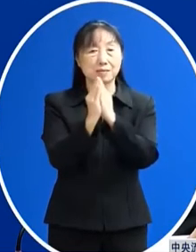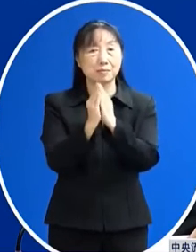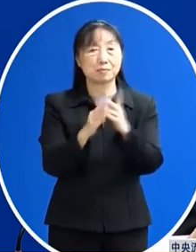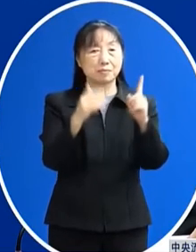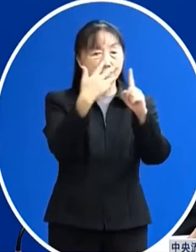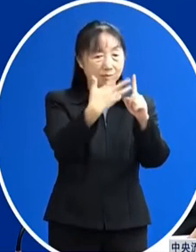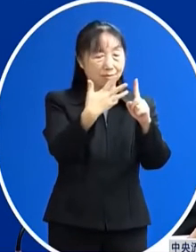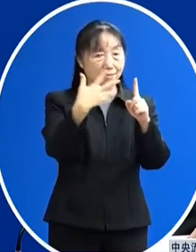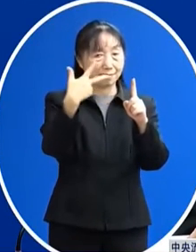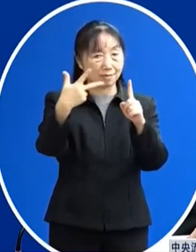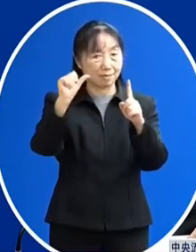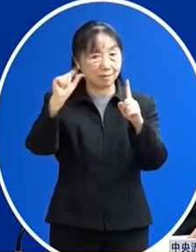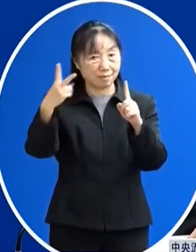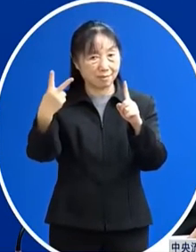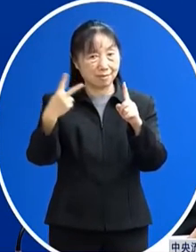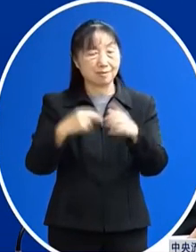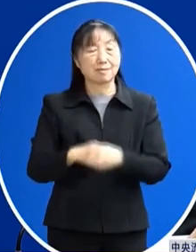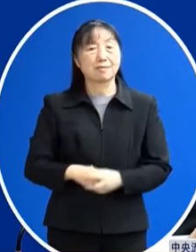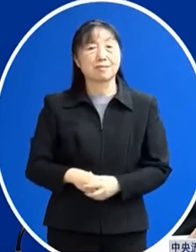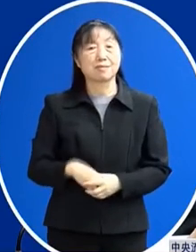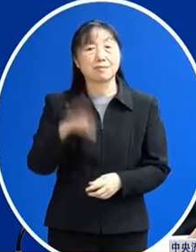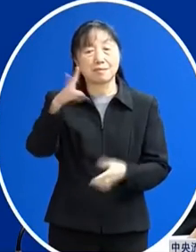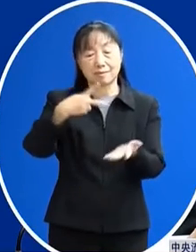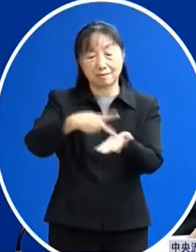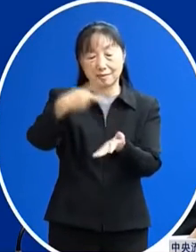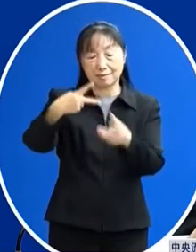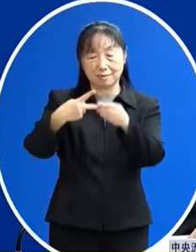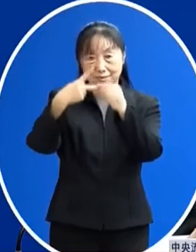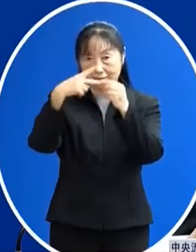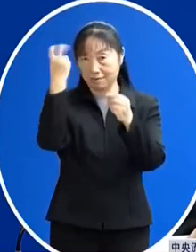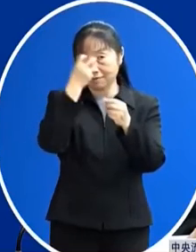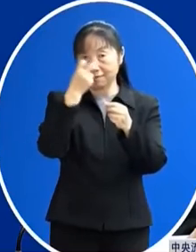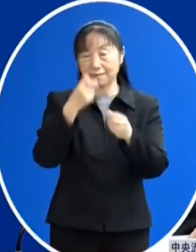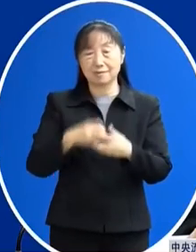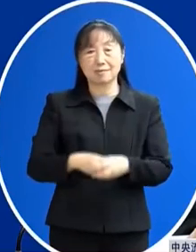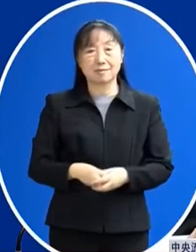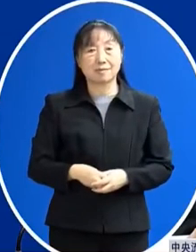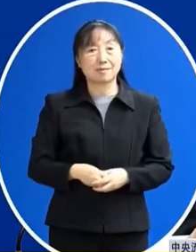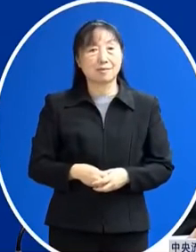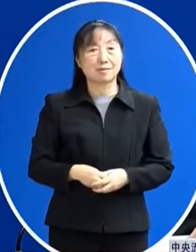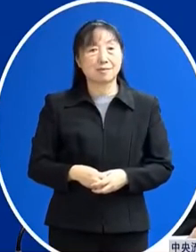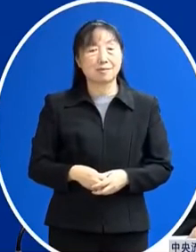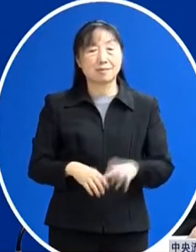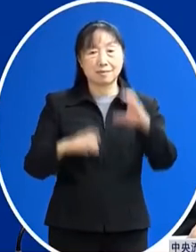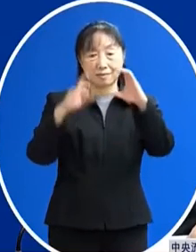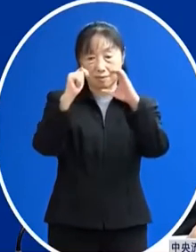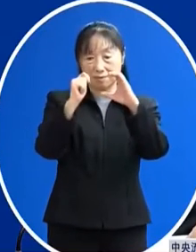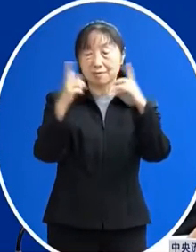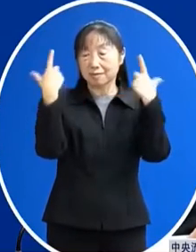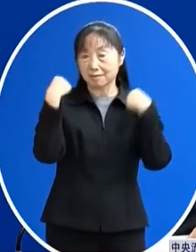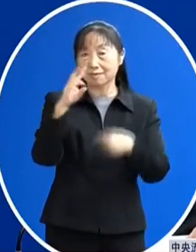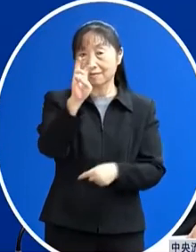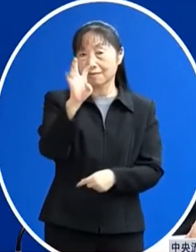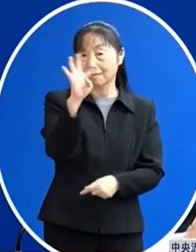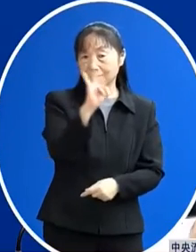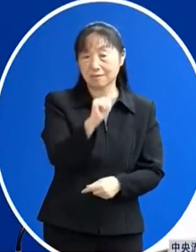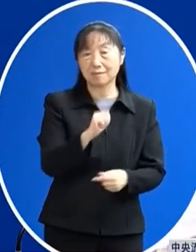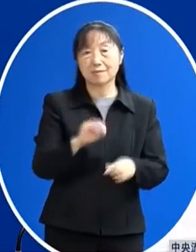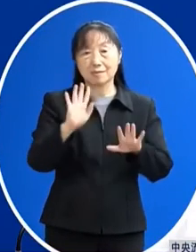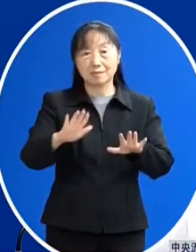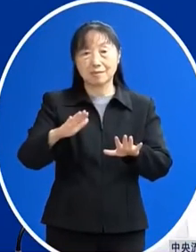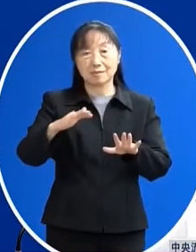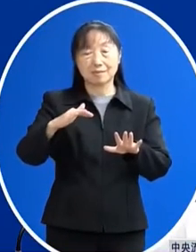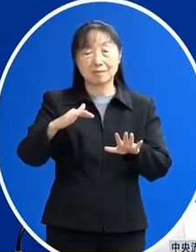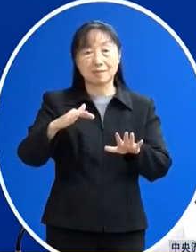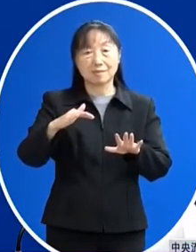安18752，他经过我们的二采，那检验已经CT 值原来是30多，那后来已经